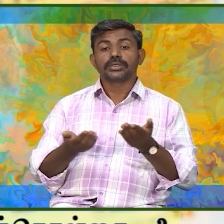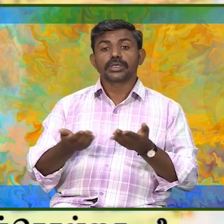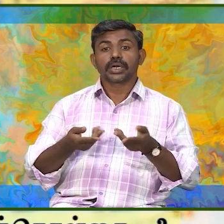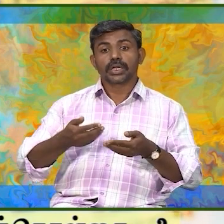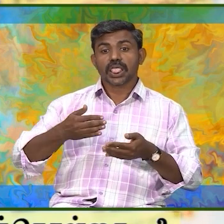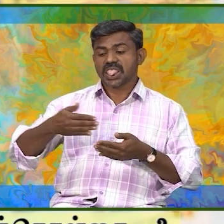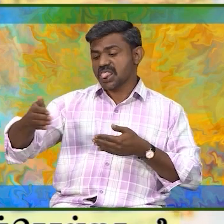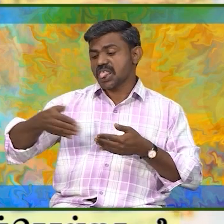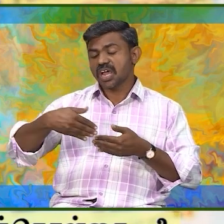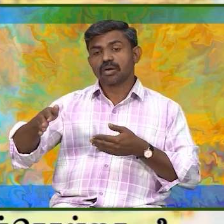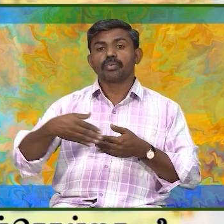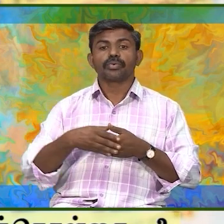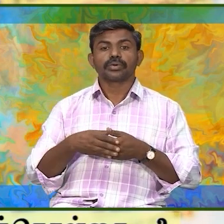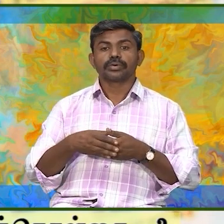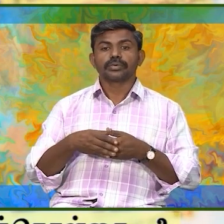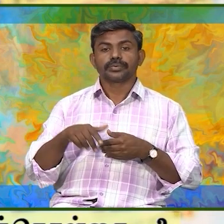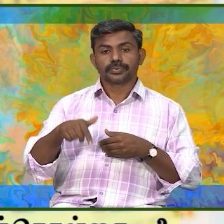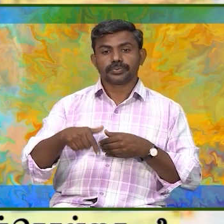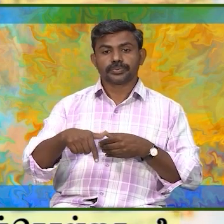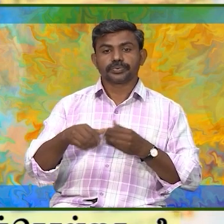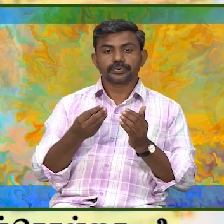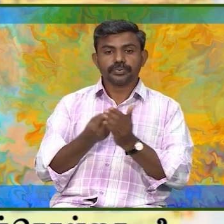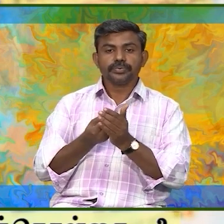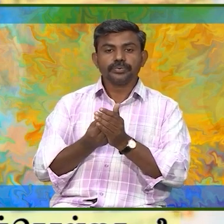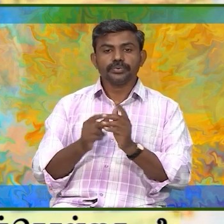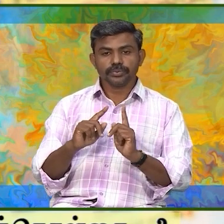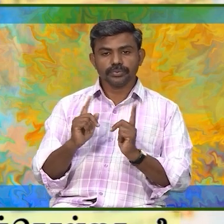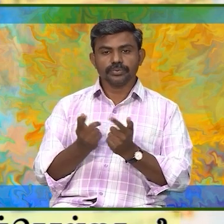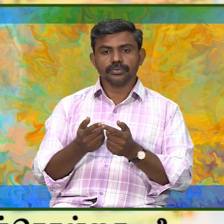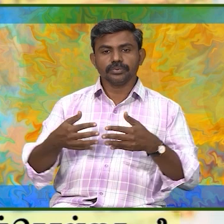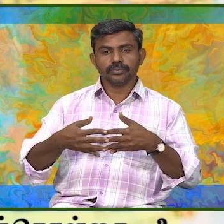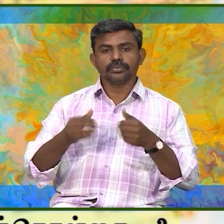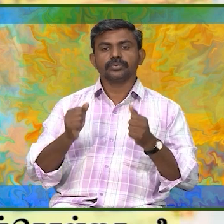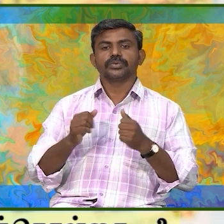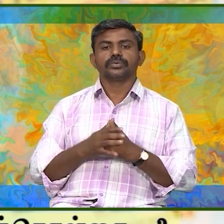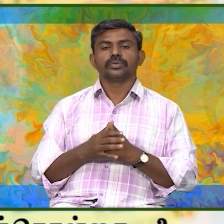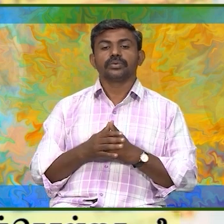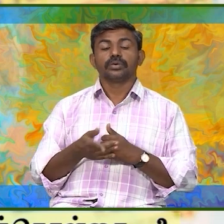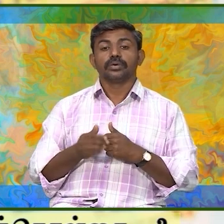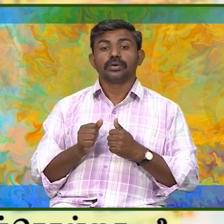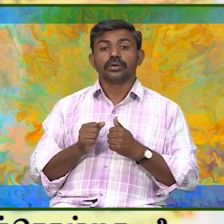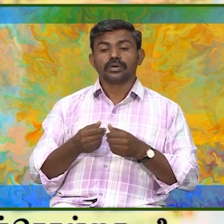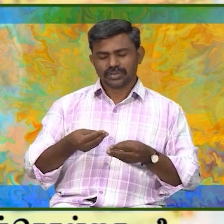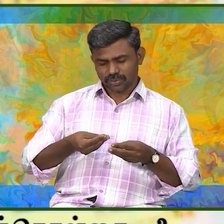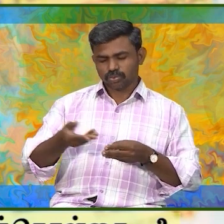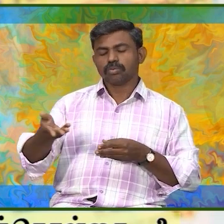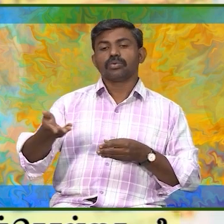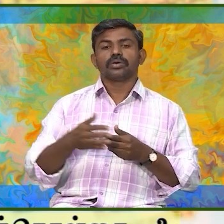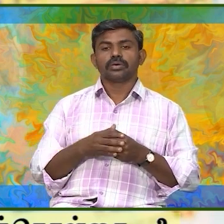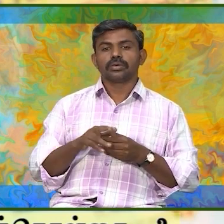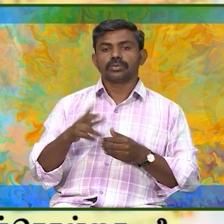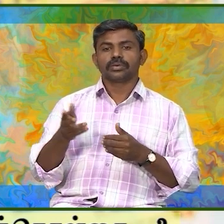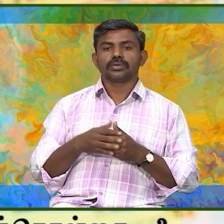பொருளாதாரம் தங்கு தடையில்லாமல் போகிறதுக்காக இந்த ஒரு கூட்டமைப்பை ஏற்படுத்தியிருக்காங்க. இதில் வந்து நம்ம எளிதாக போகலாம்,